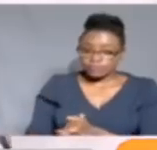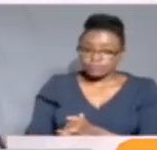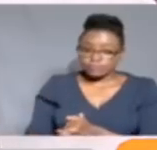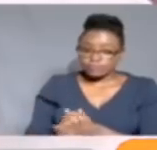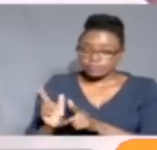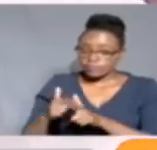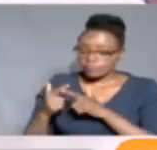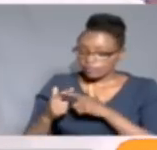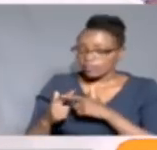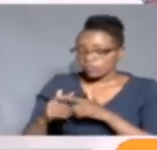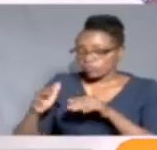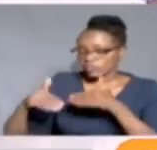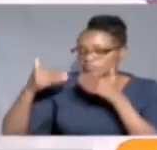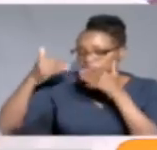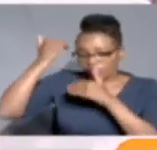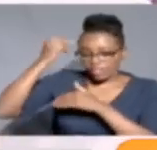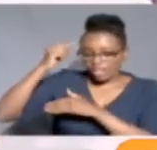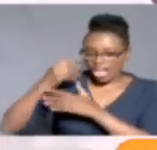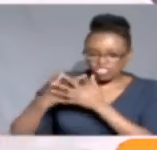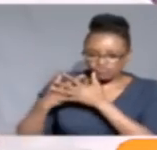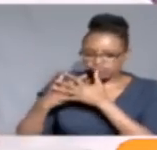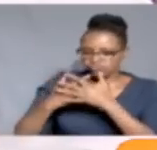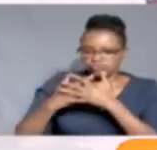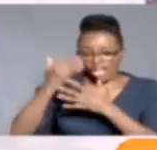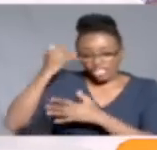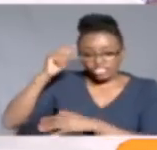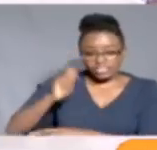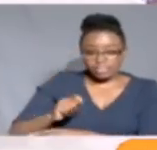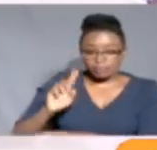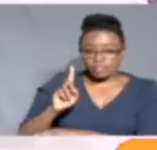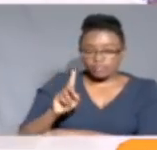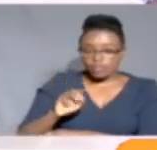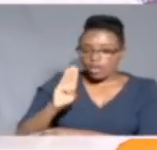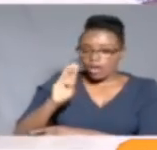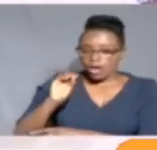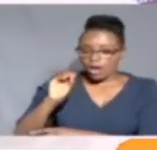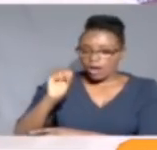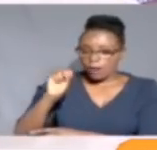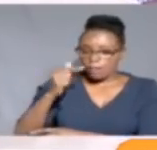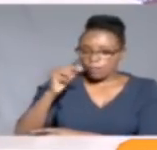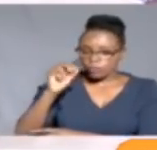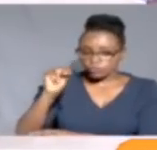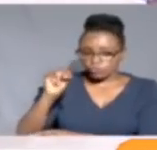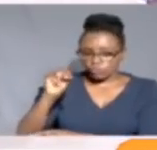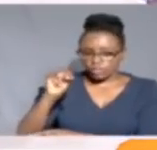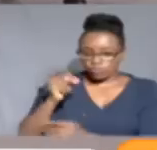Okay. Nikatolewa hukumu ya utoto. Nikapelekwa Boston.